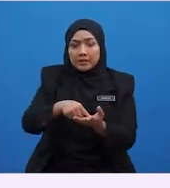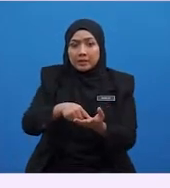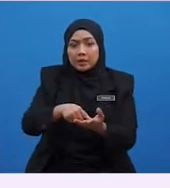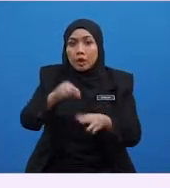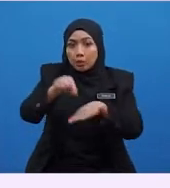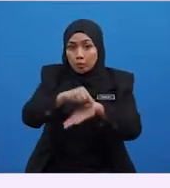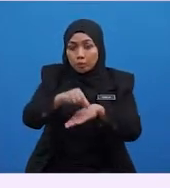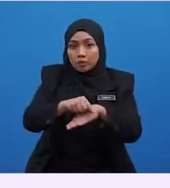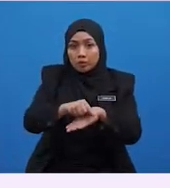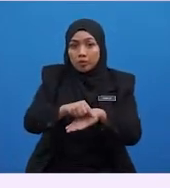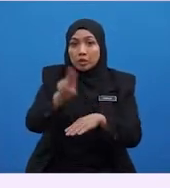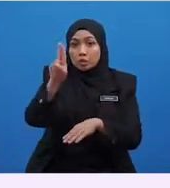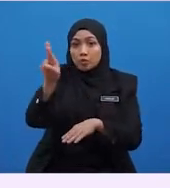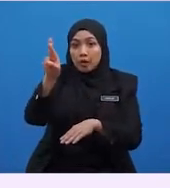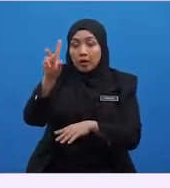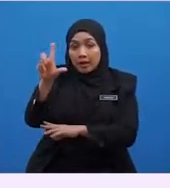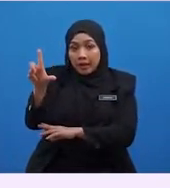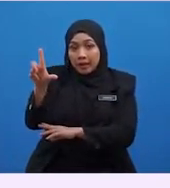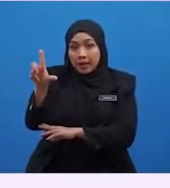menggunakan alamat URL